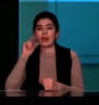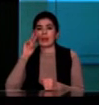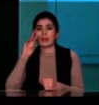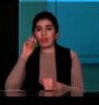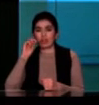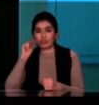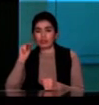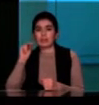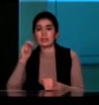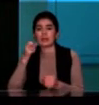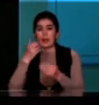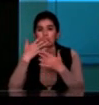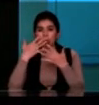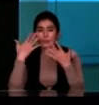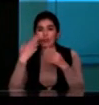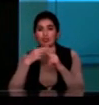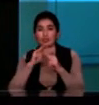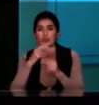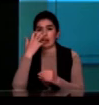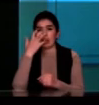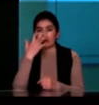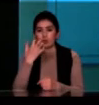– изображение, рисунок.